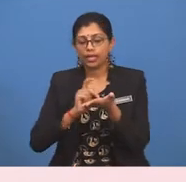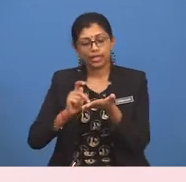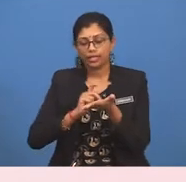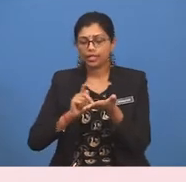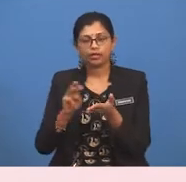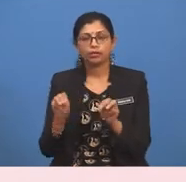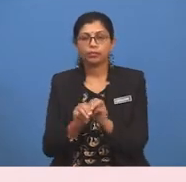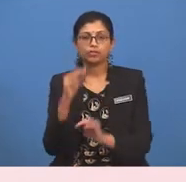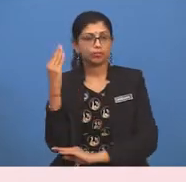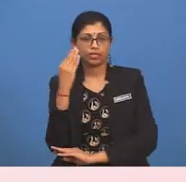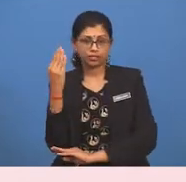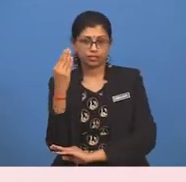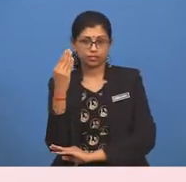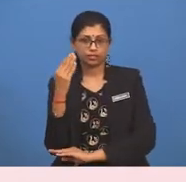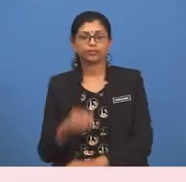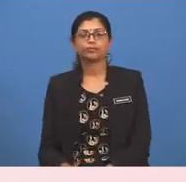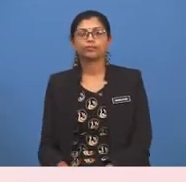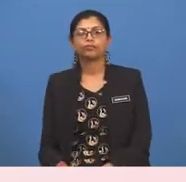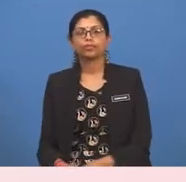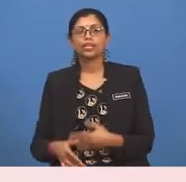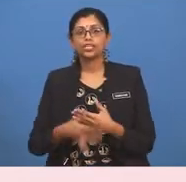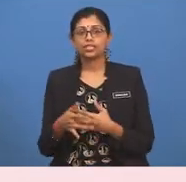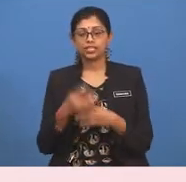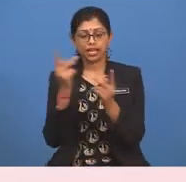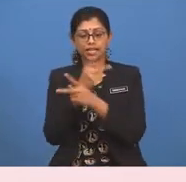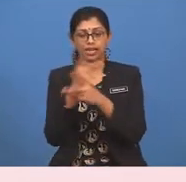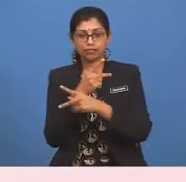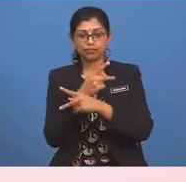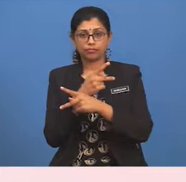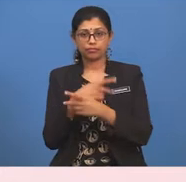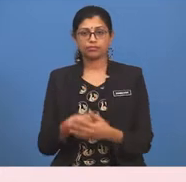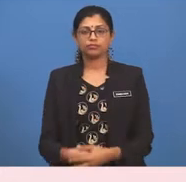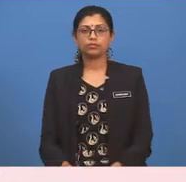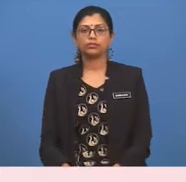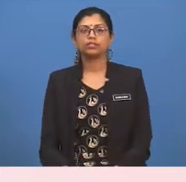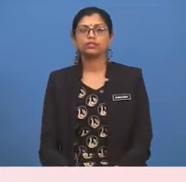yang lebih mudah didarabkan, iaitu